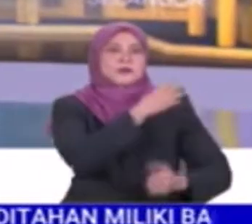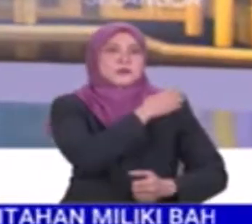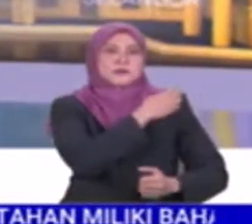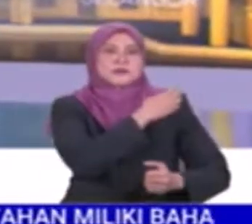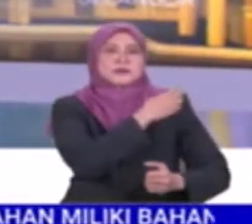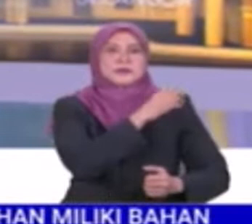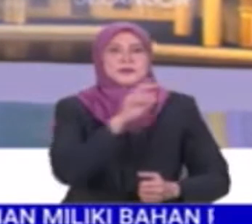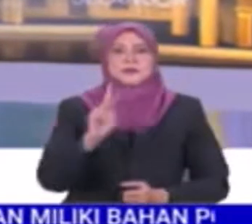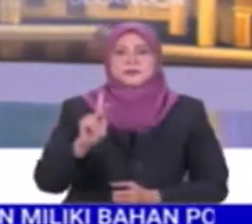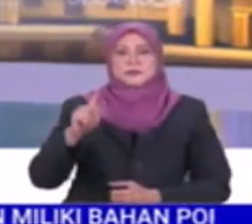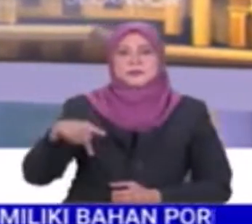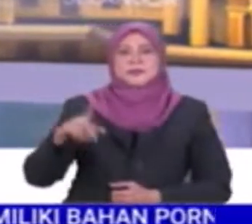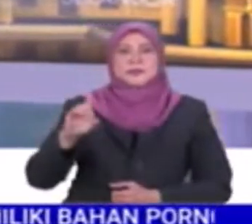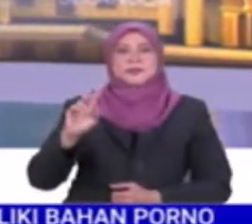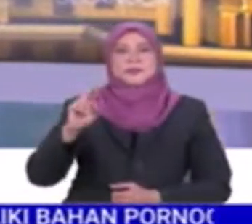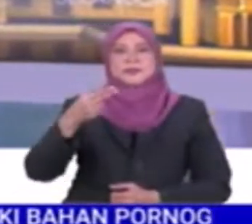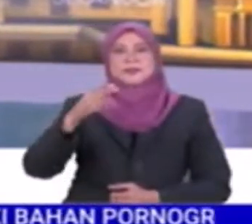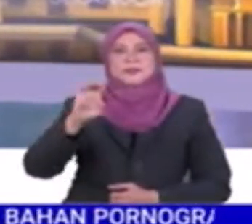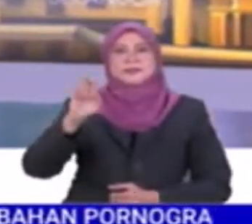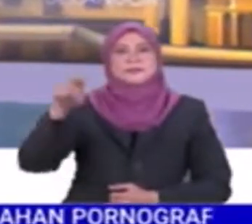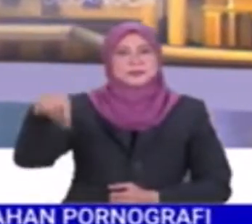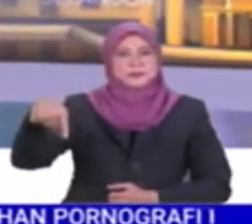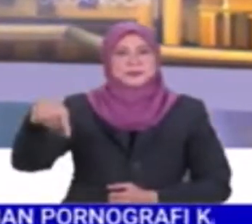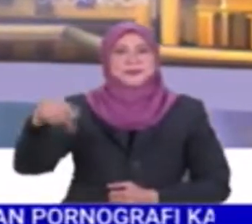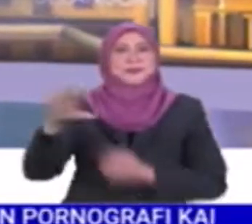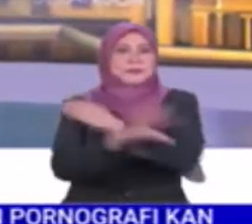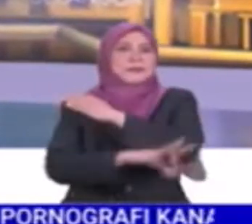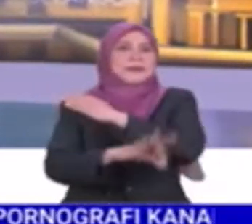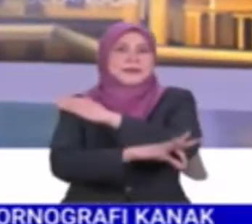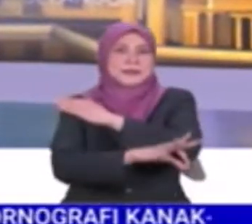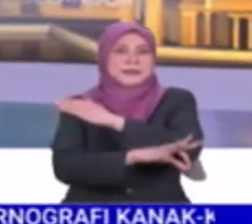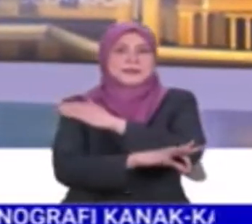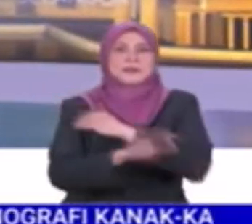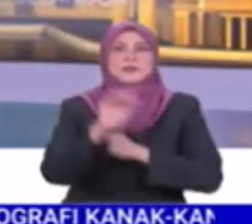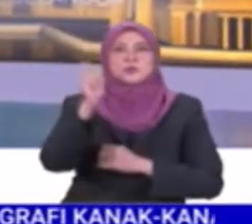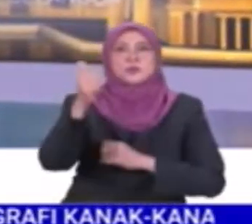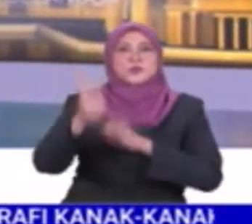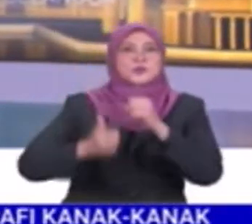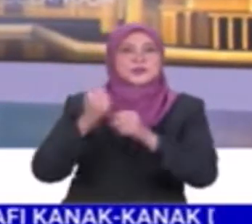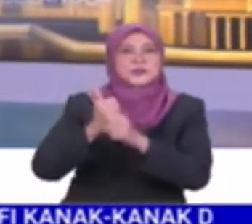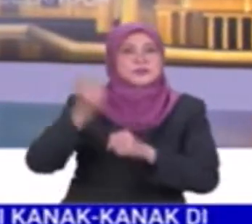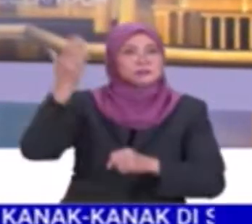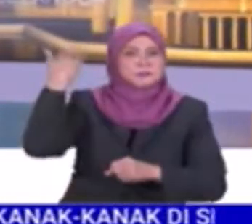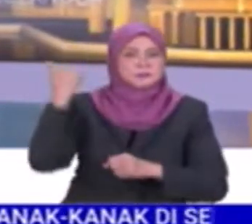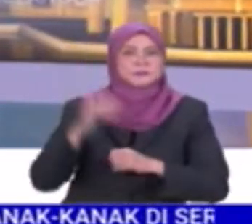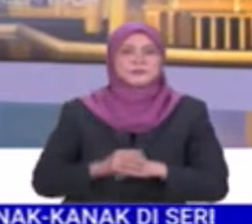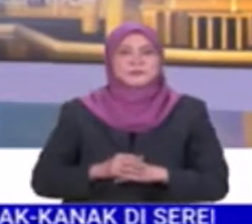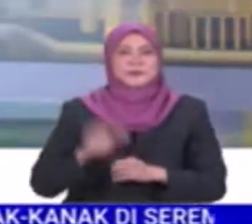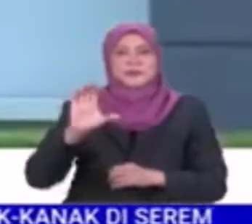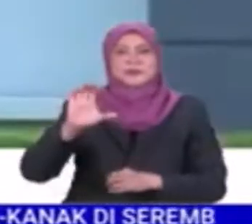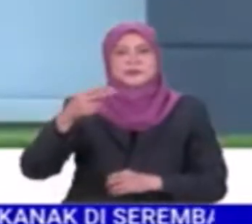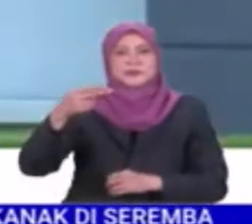Kementerian Perdagangan Dalam Negeri, Koperasi dan Kepenggunaan Negeri Sembilan 10 tahun lalu.